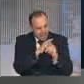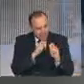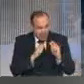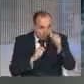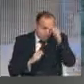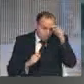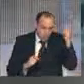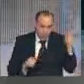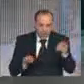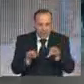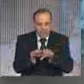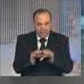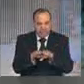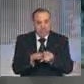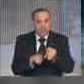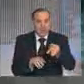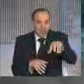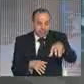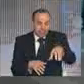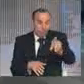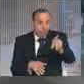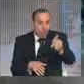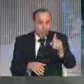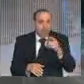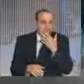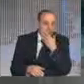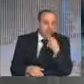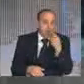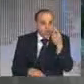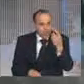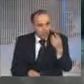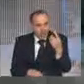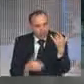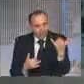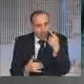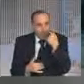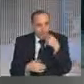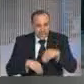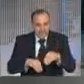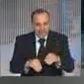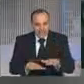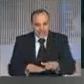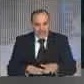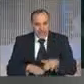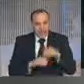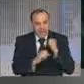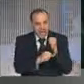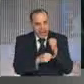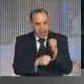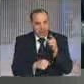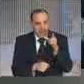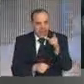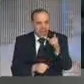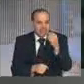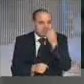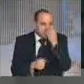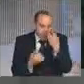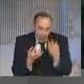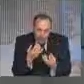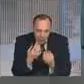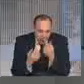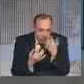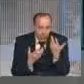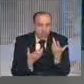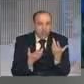تونسيين لبس المقام الذي يمثل حفه فنيه اجود زربيه قيروان فاحت رائحه البخور